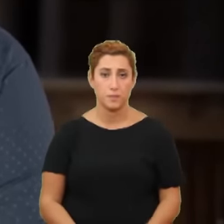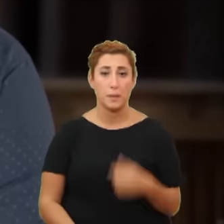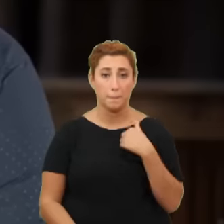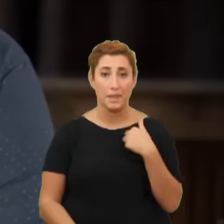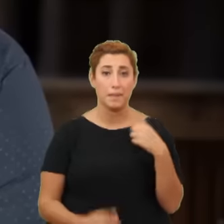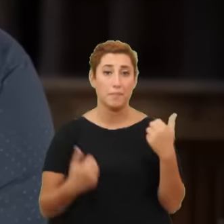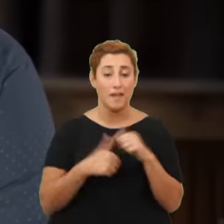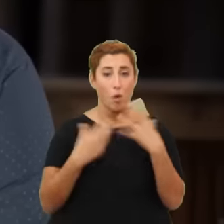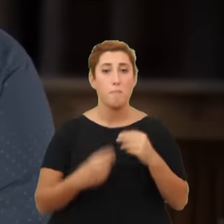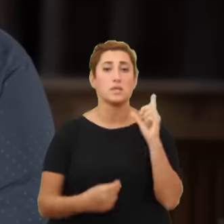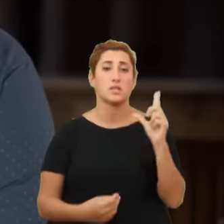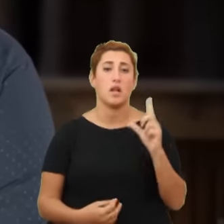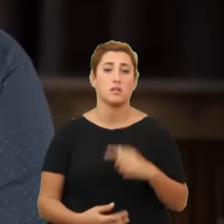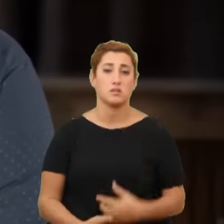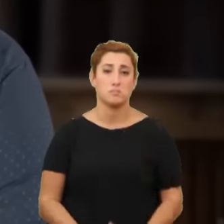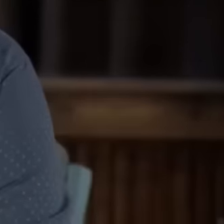Benimle evlenmeliydi.